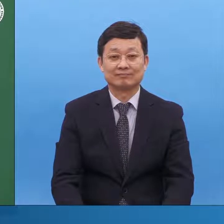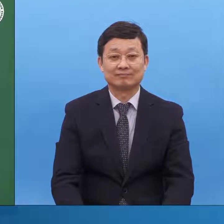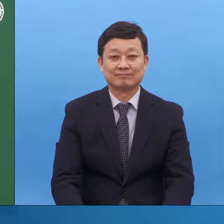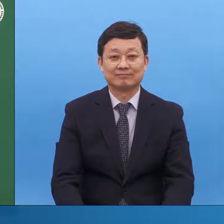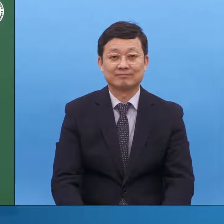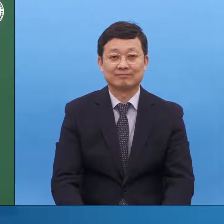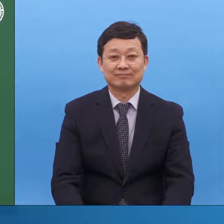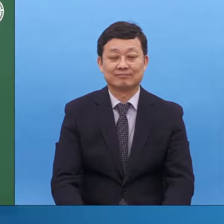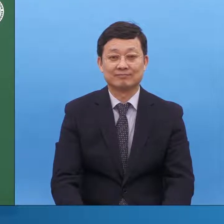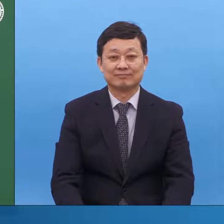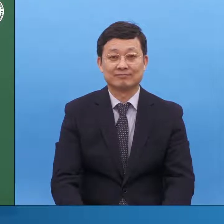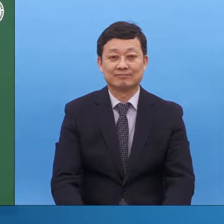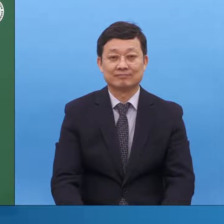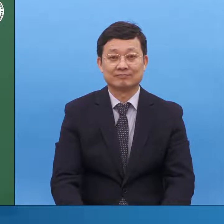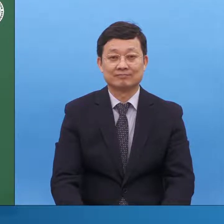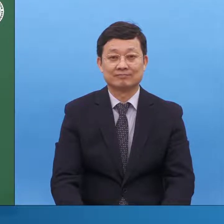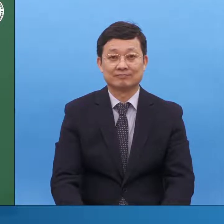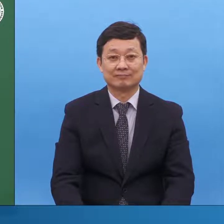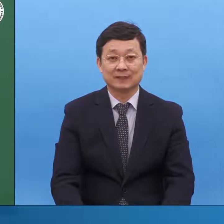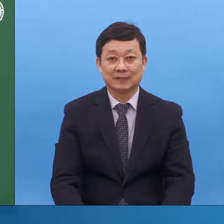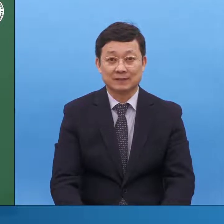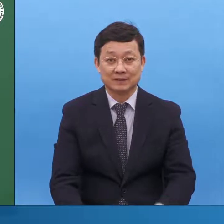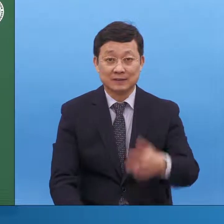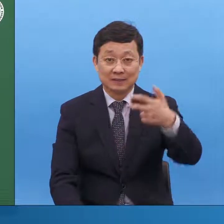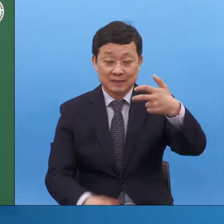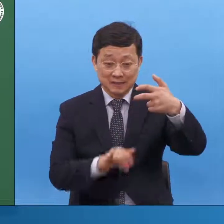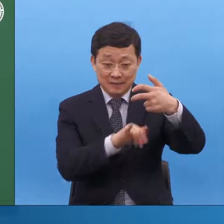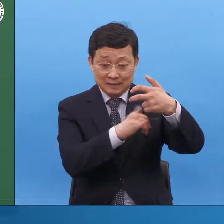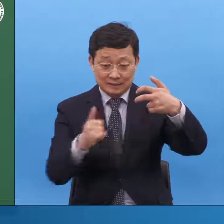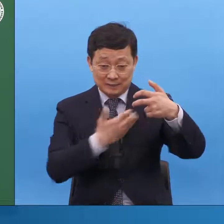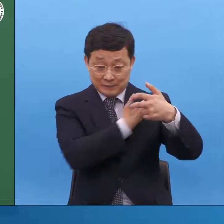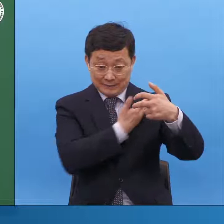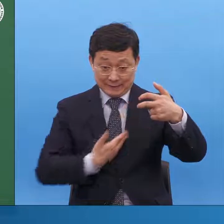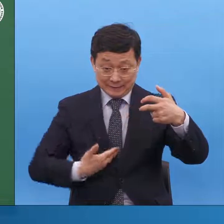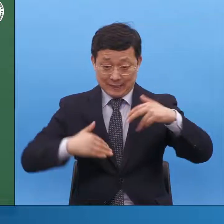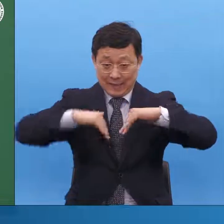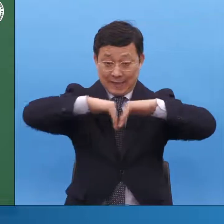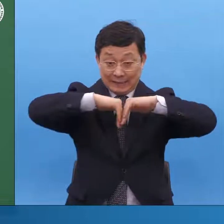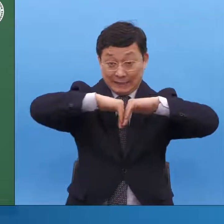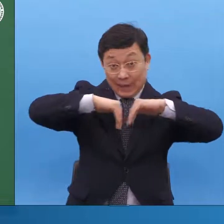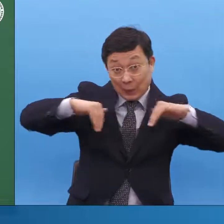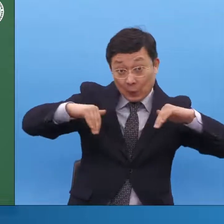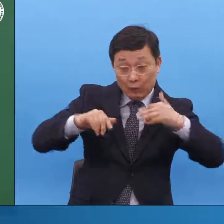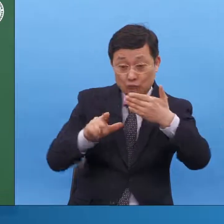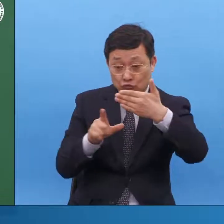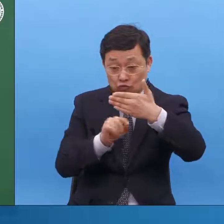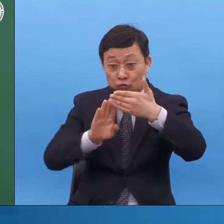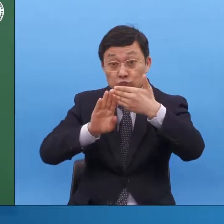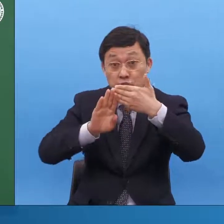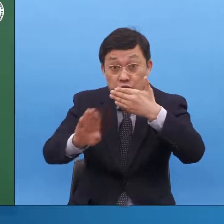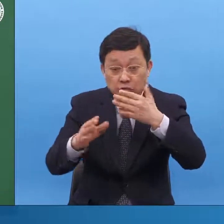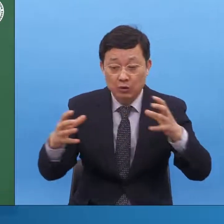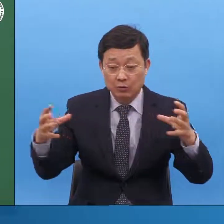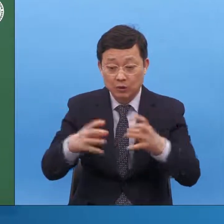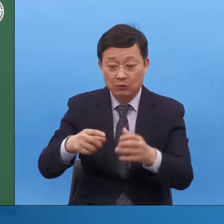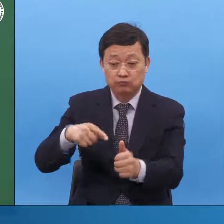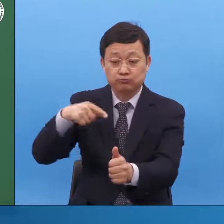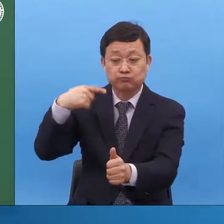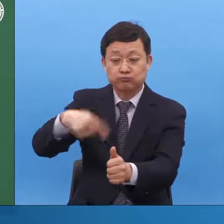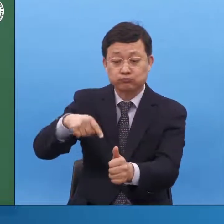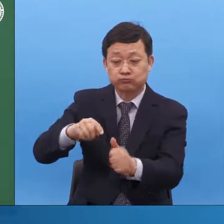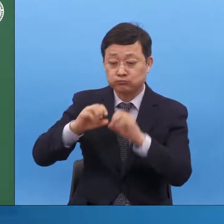공개된 거 말고 메시지를 따로 주려고 하는 겁니다. And so in the latter half of the year, I'm going to give a separate message, not an open message, but just for these people. 여러분들이